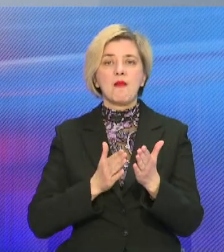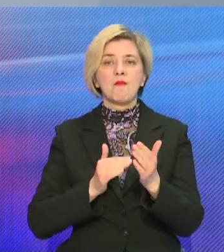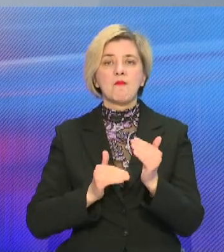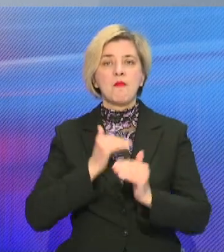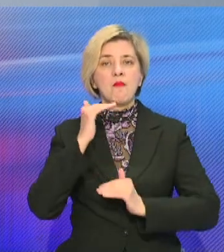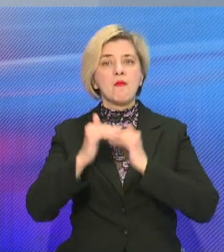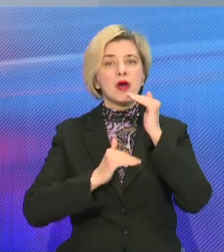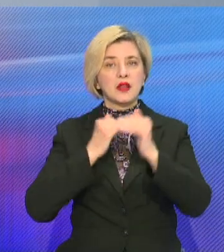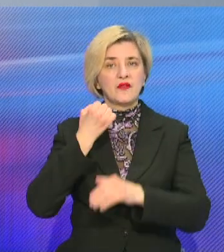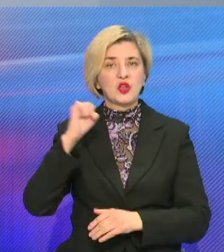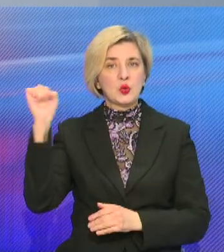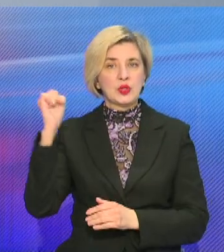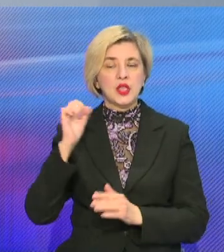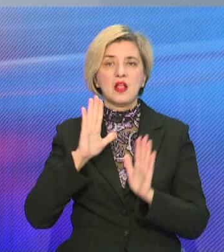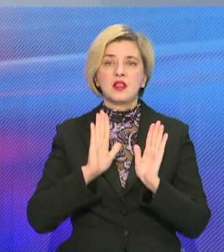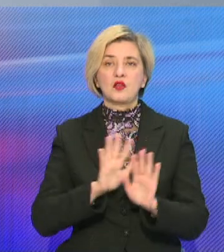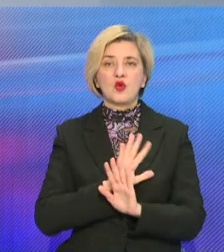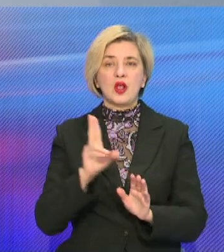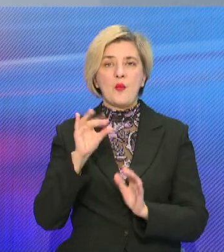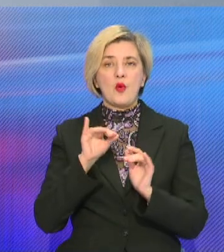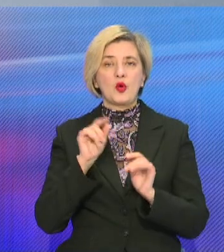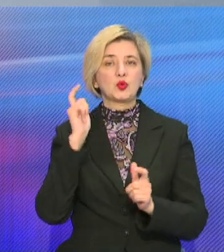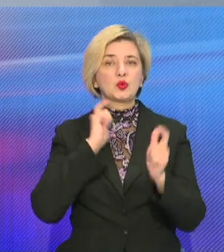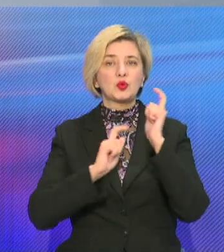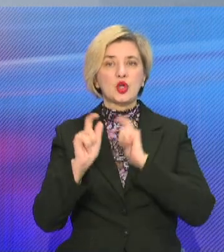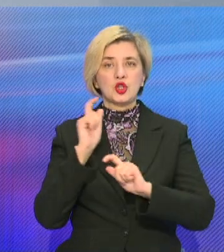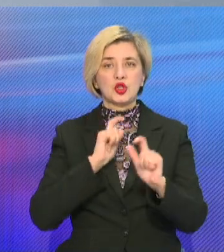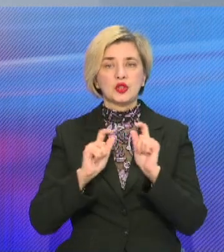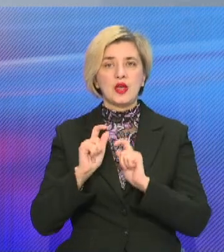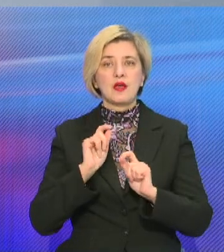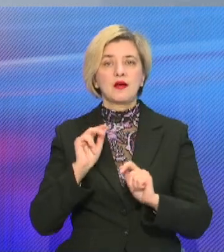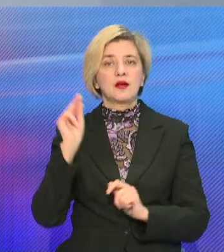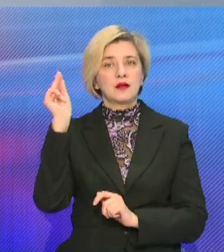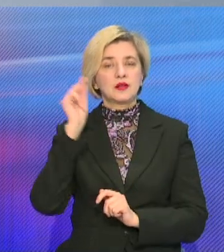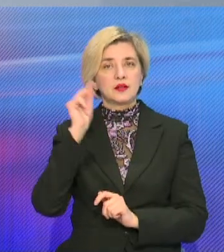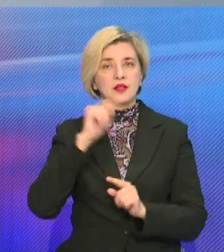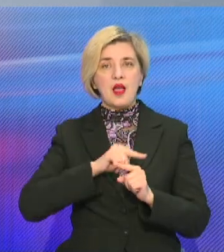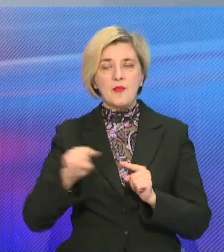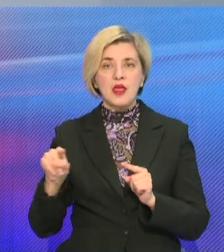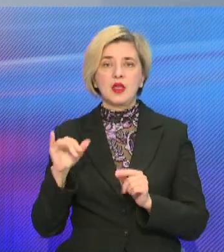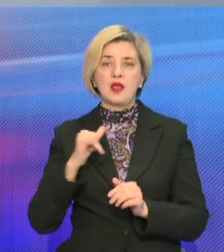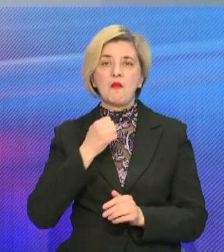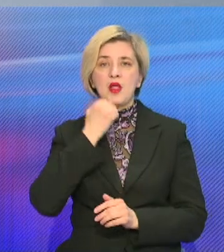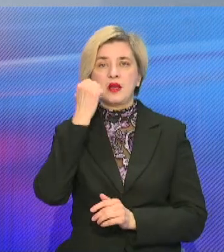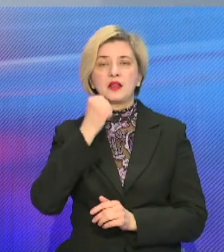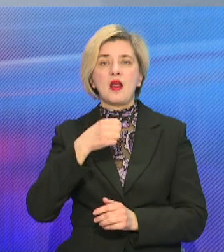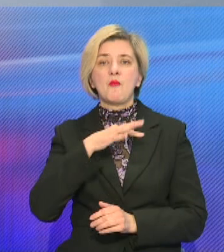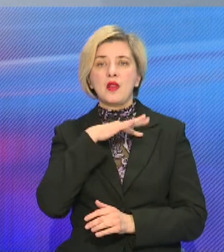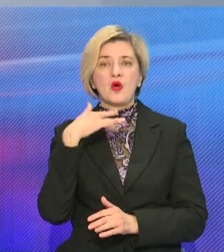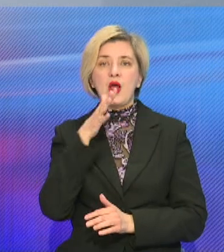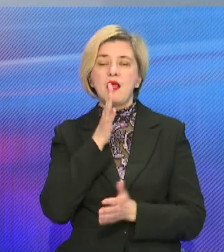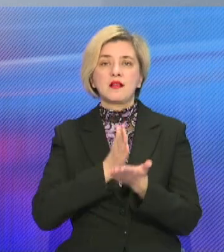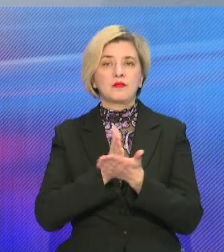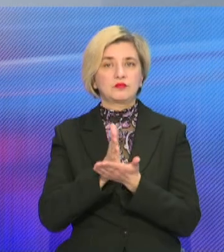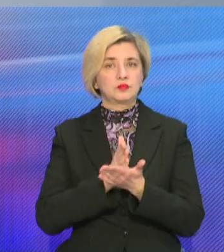продвинулись не только по студенческой скамье, но благодаря вот многолетнему опыту они находятся на определенных